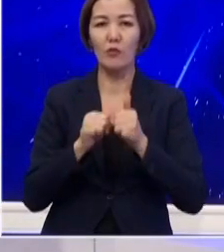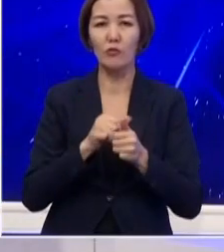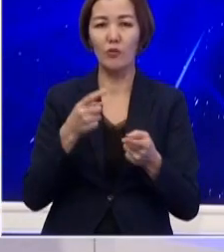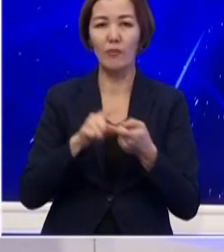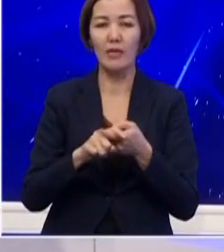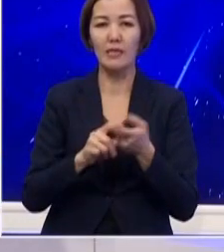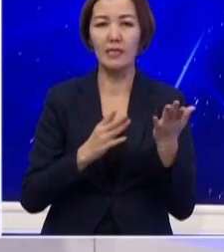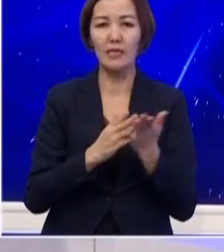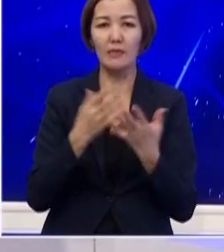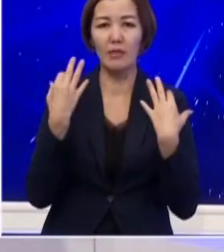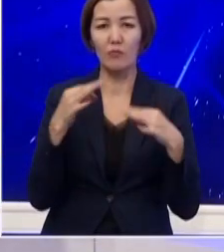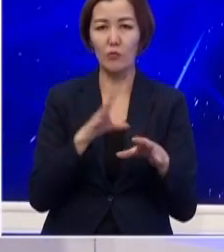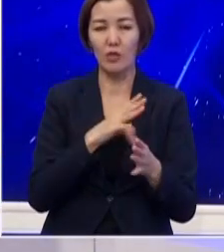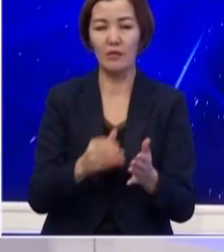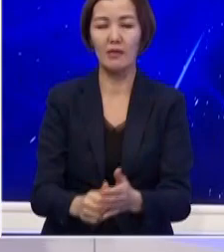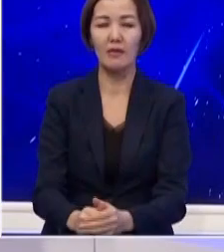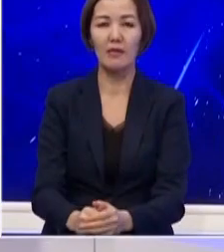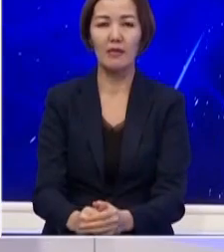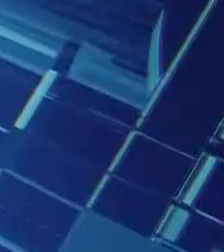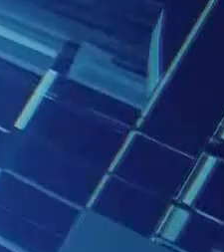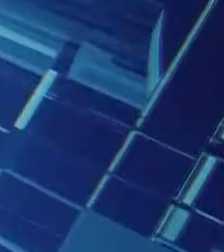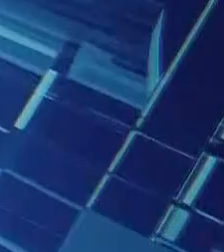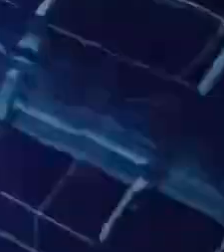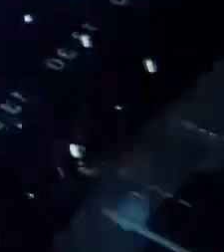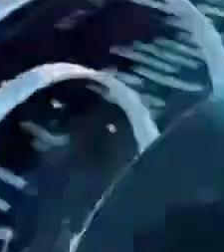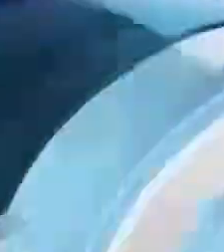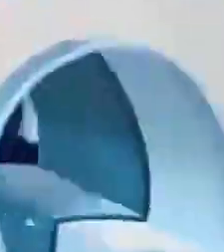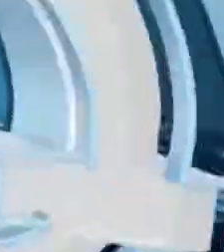байланысты қызметінен босатылды.